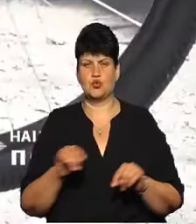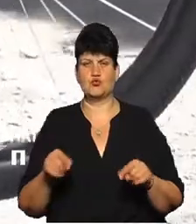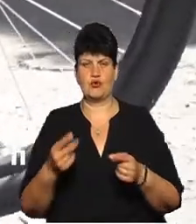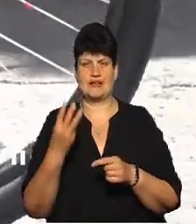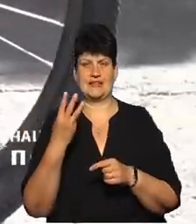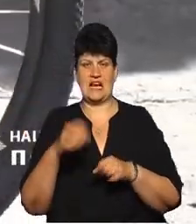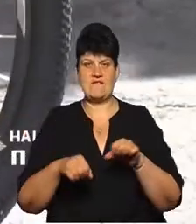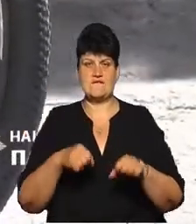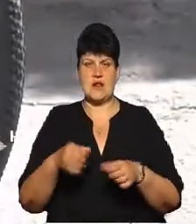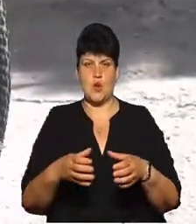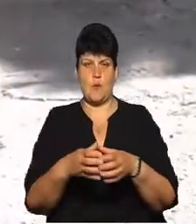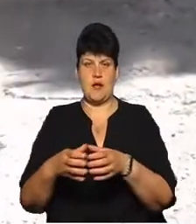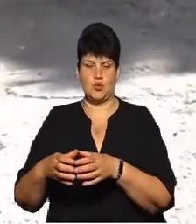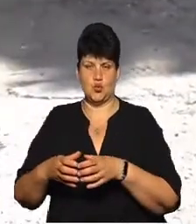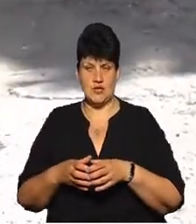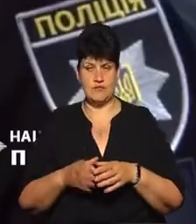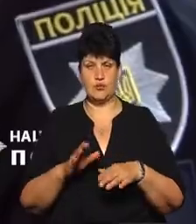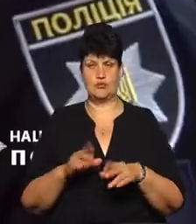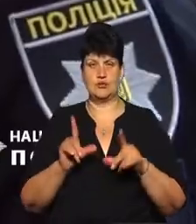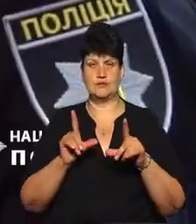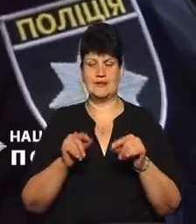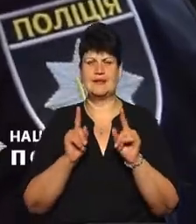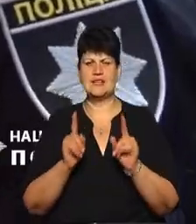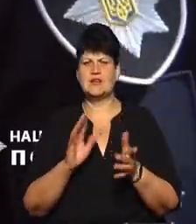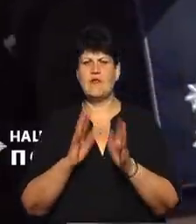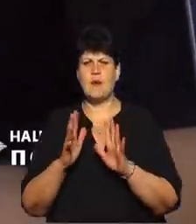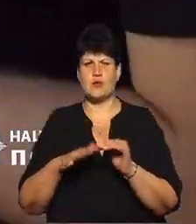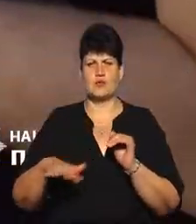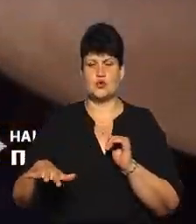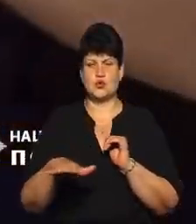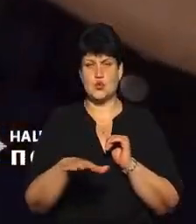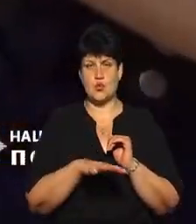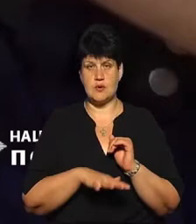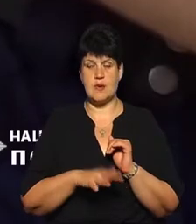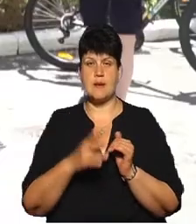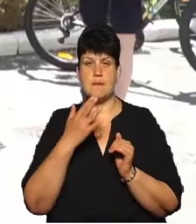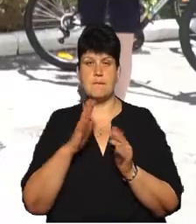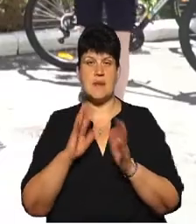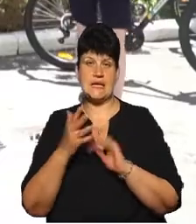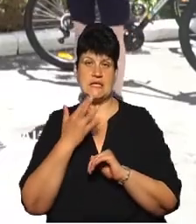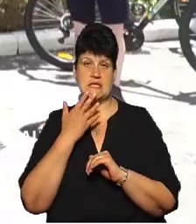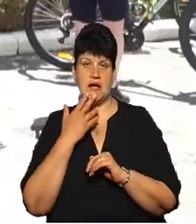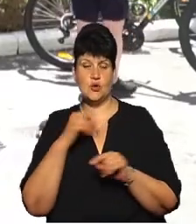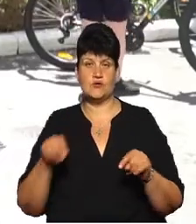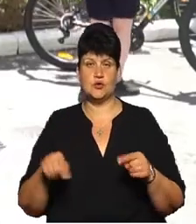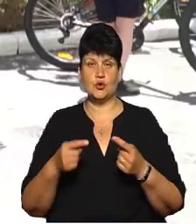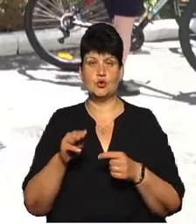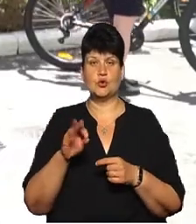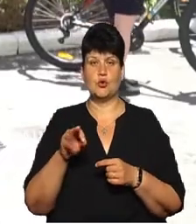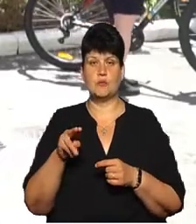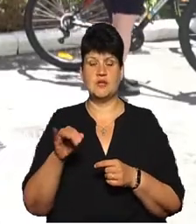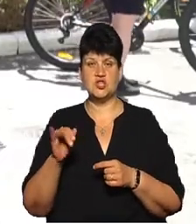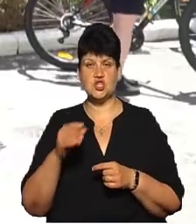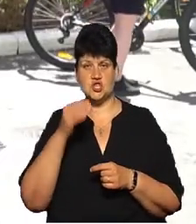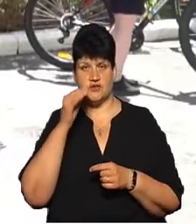3 велопатрулі. Дані патрулі будуть патрулювати виключно в паркових зонах, а саме парк Національного відродження, парк Топільче і парк Шевченка